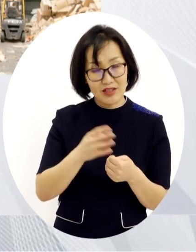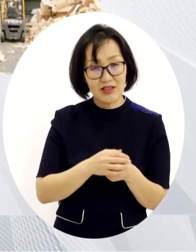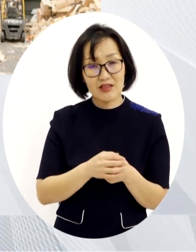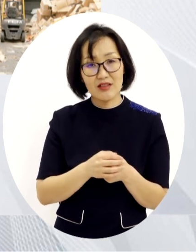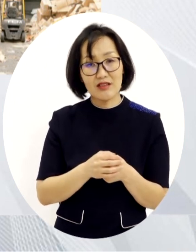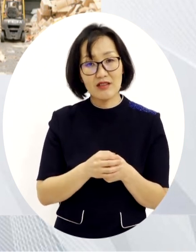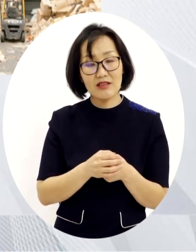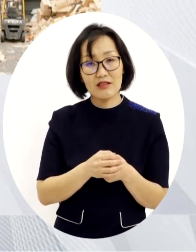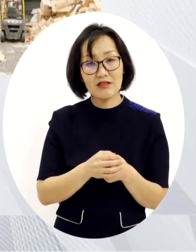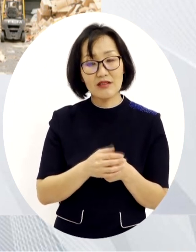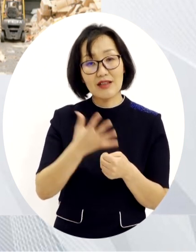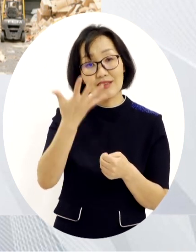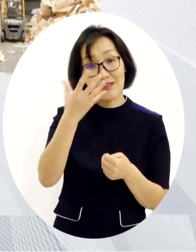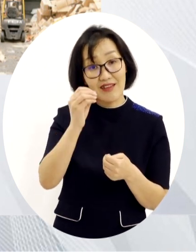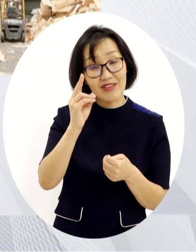төгрөг.